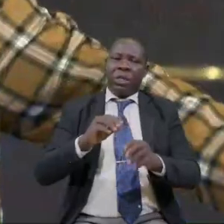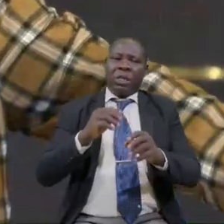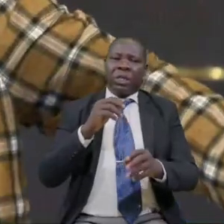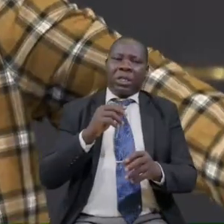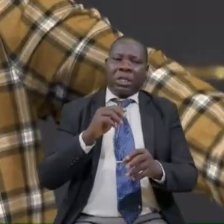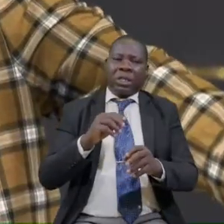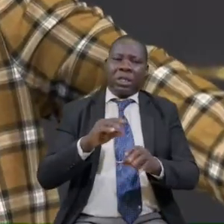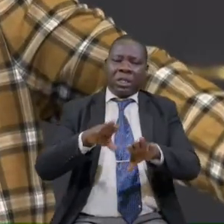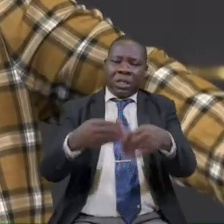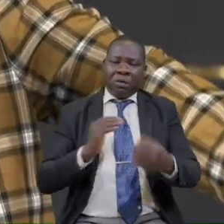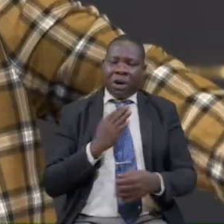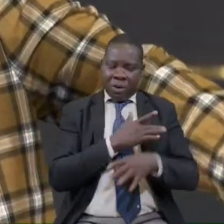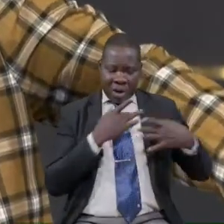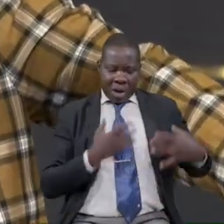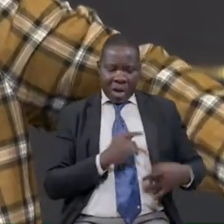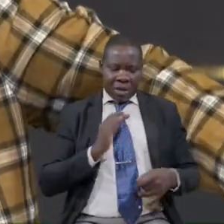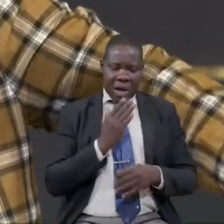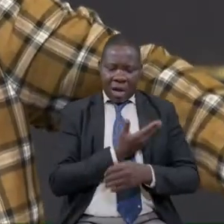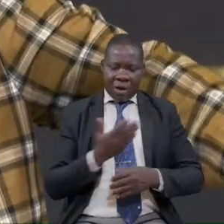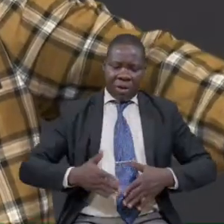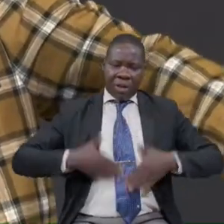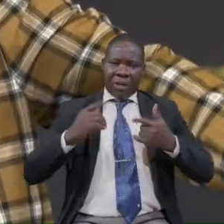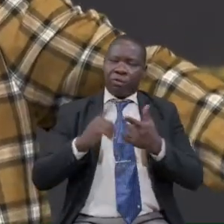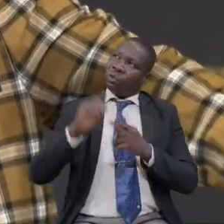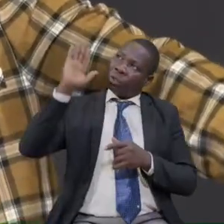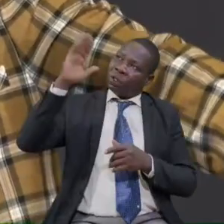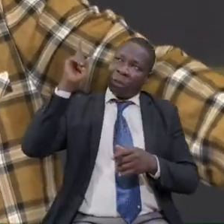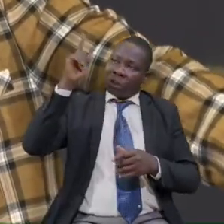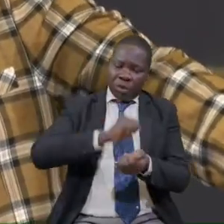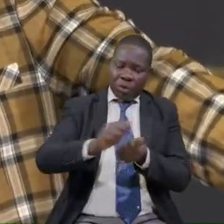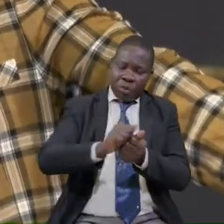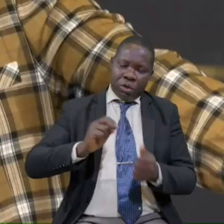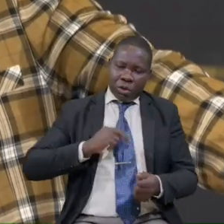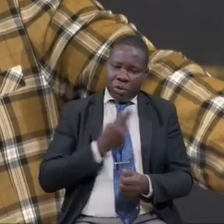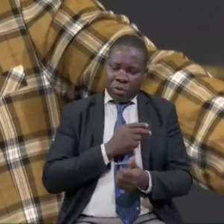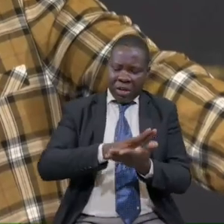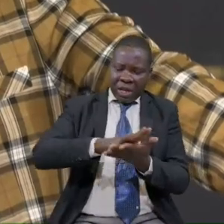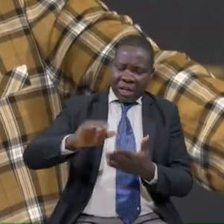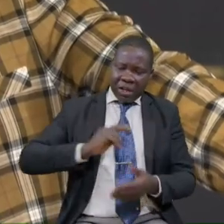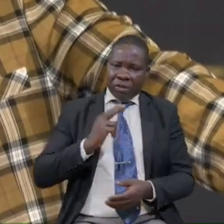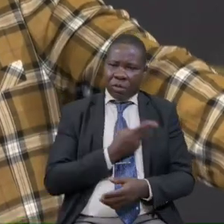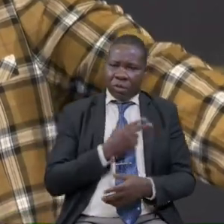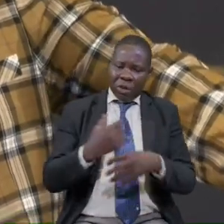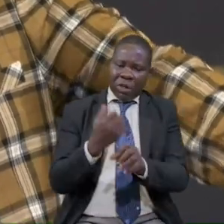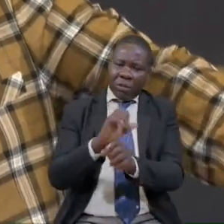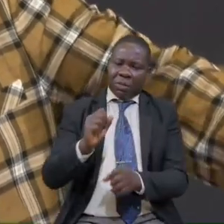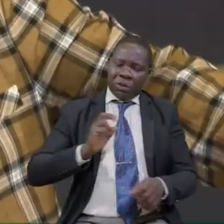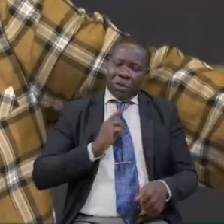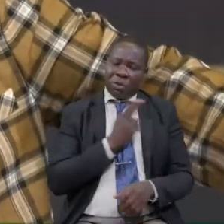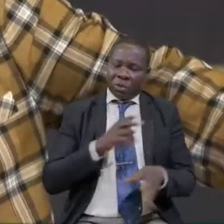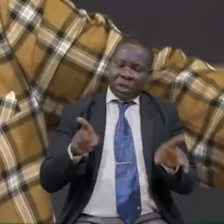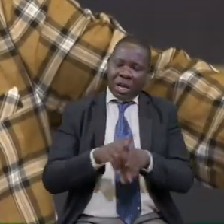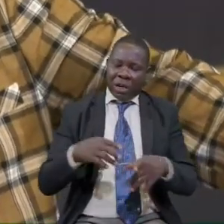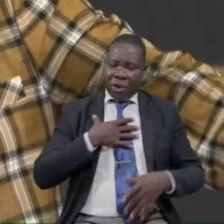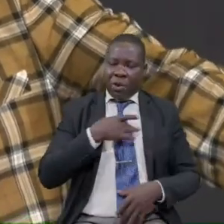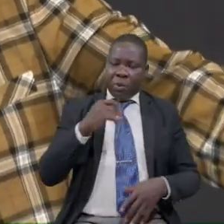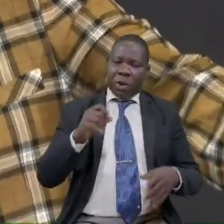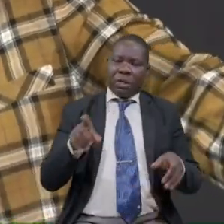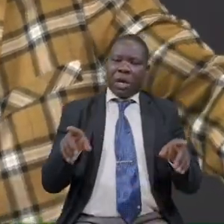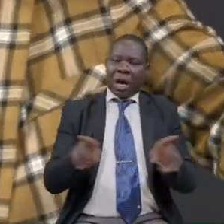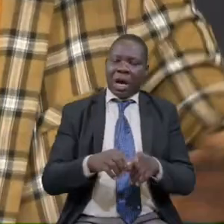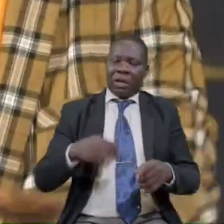nous donnons notre cœur à lui, notre vie à lui. Il nous purifie, il nous rend aussi blanc que la